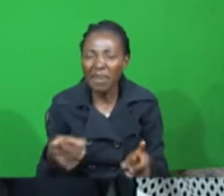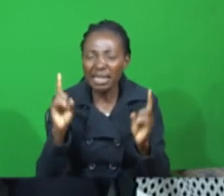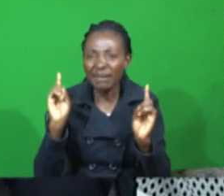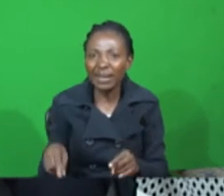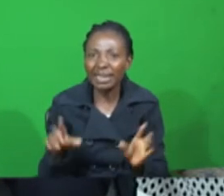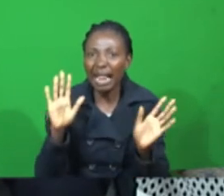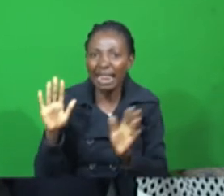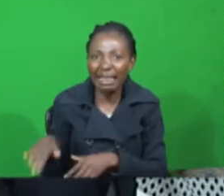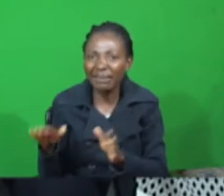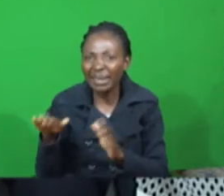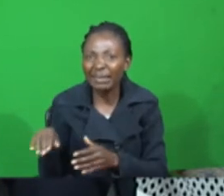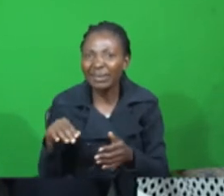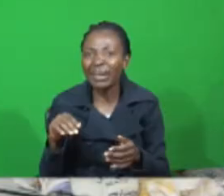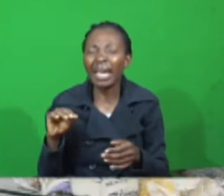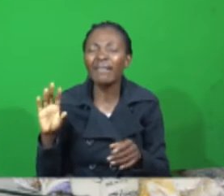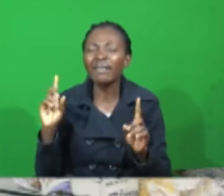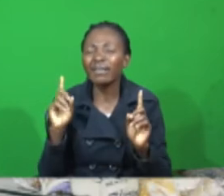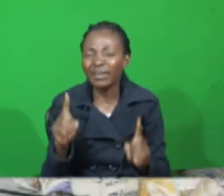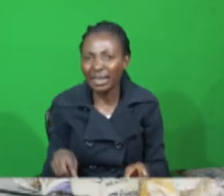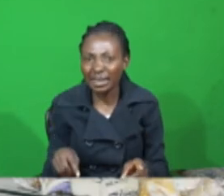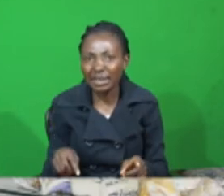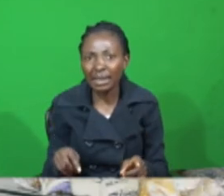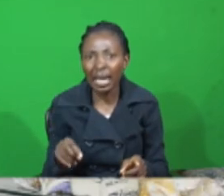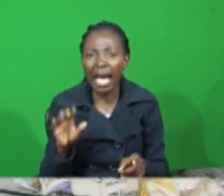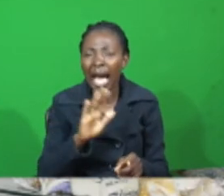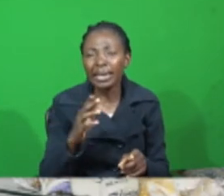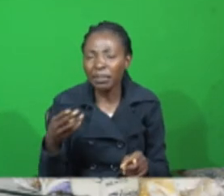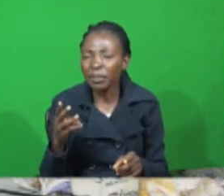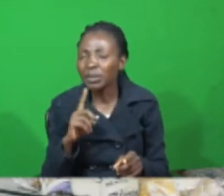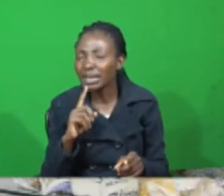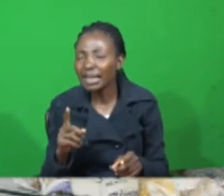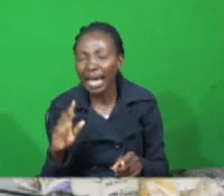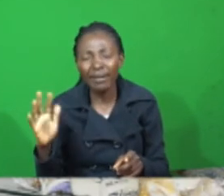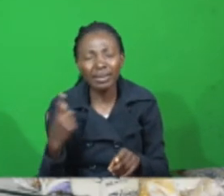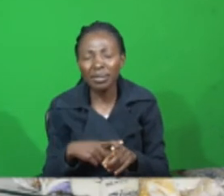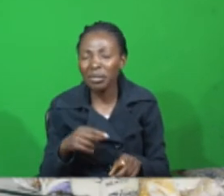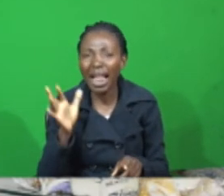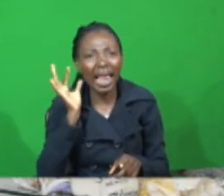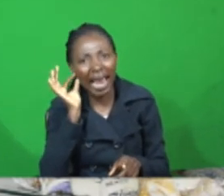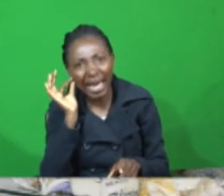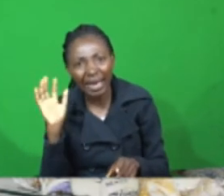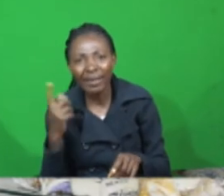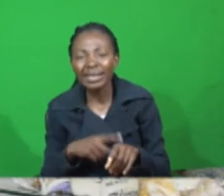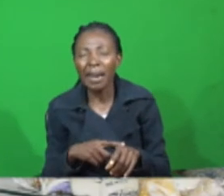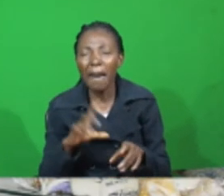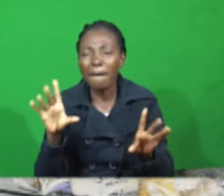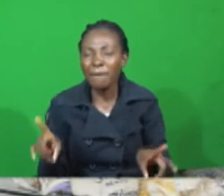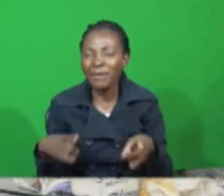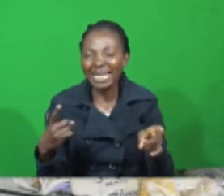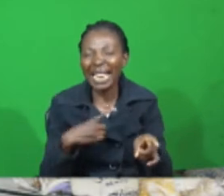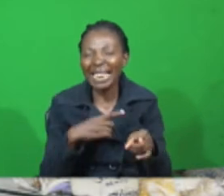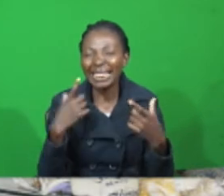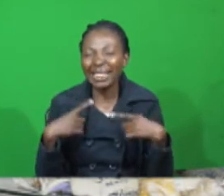nozoti kune mumwe unotozoita kuti vasikana imi mune ropa rakanaka nevasikana webasa ufanira kumbozvibvunzwa kuti